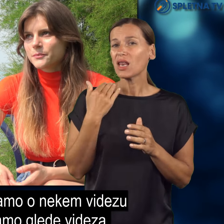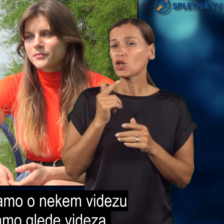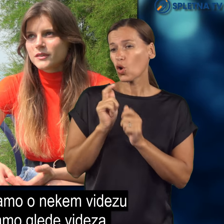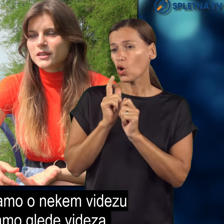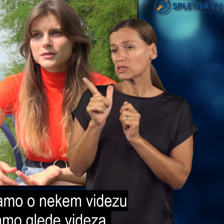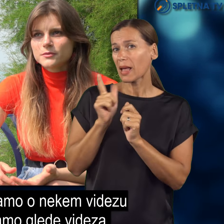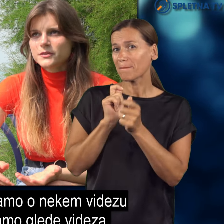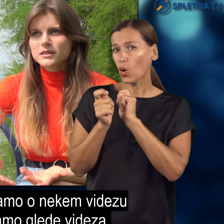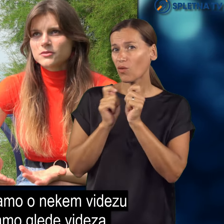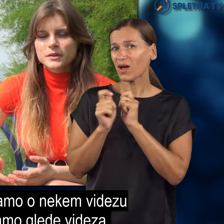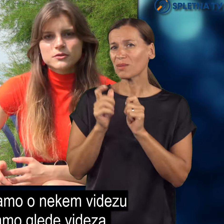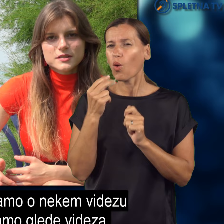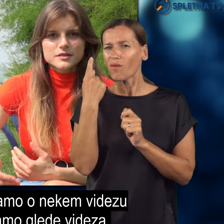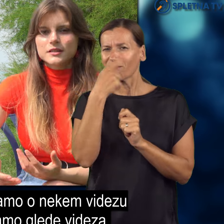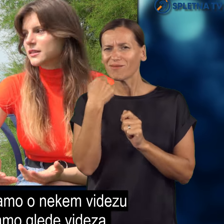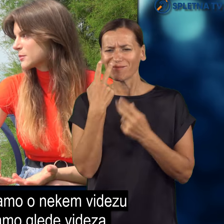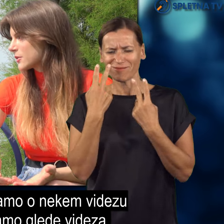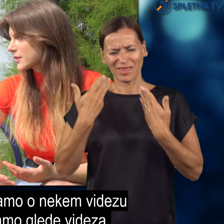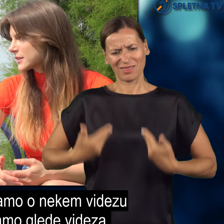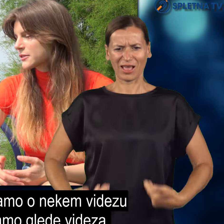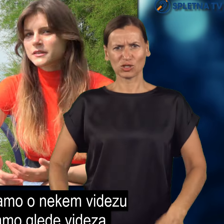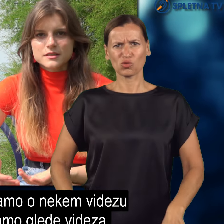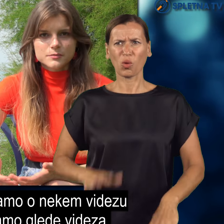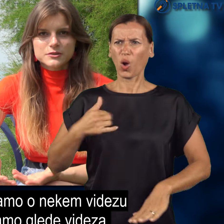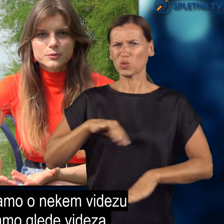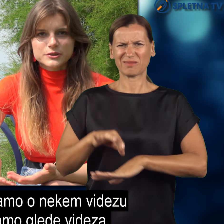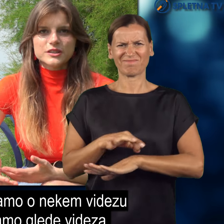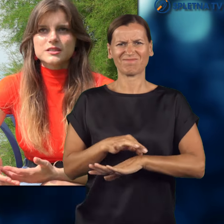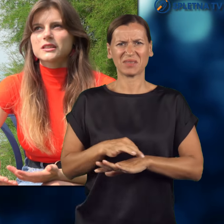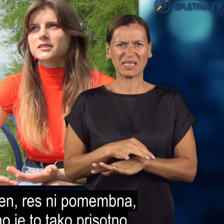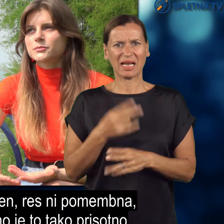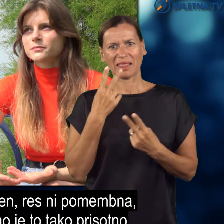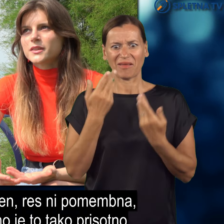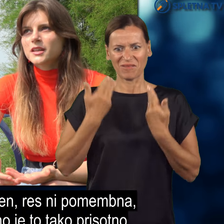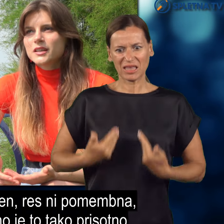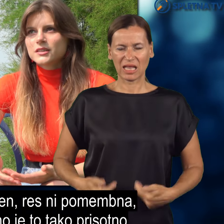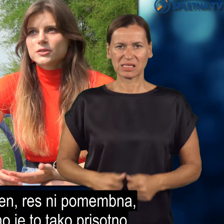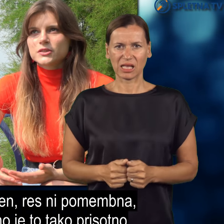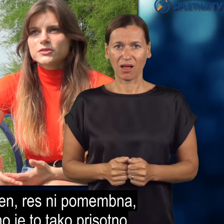o nekem videzu, pa koliko se sekiramo glede videza, pa tako pač neka stvar, ki,